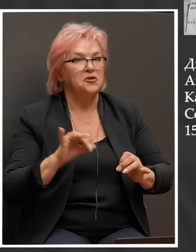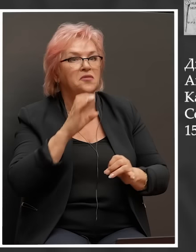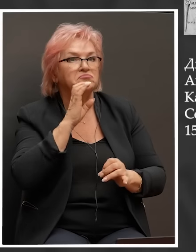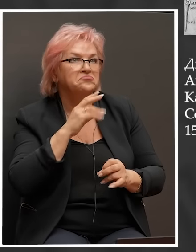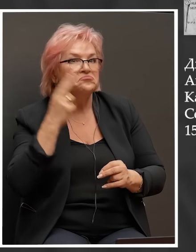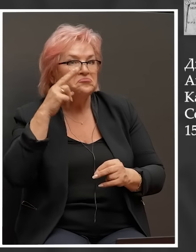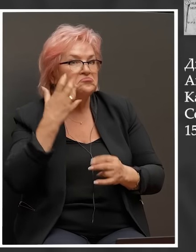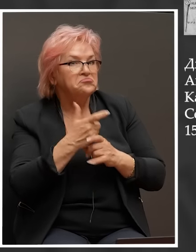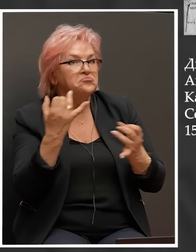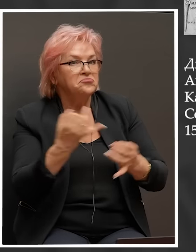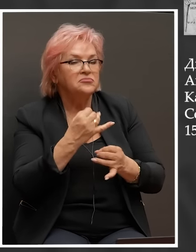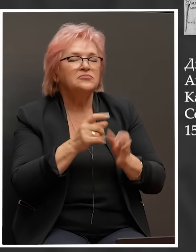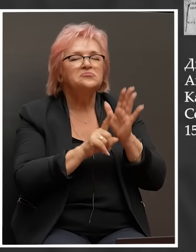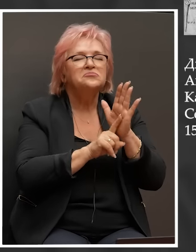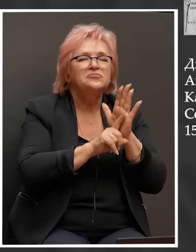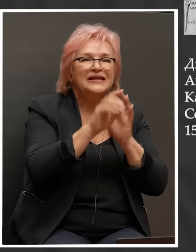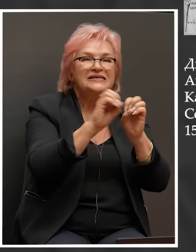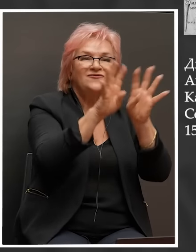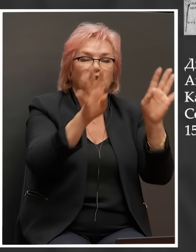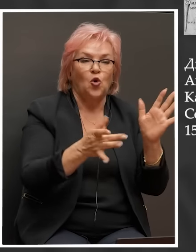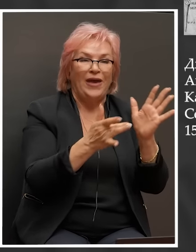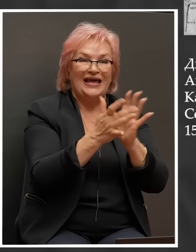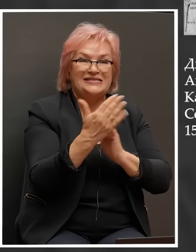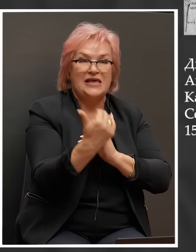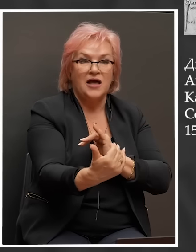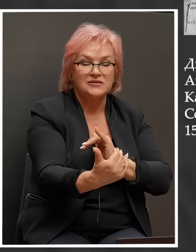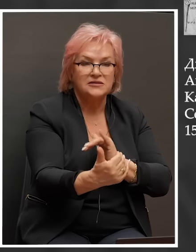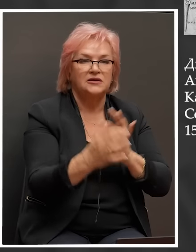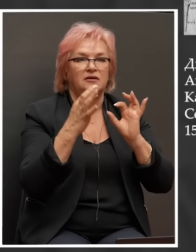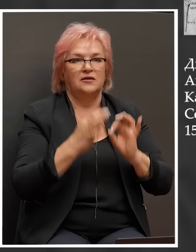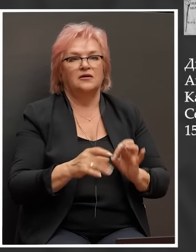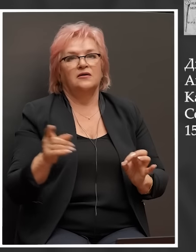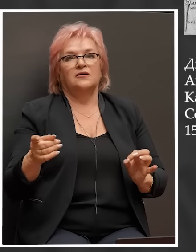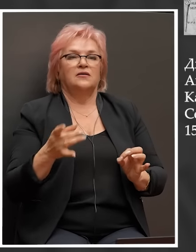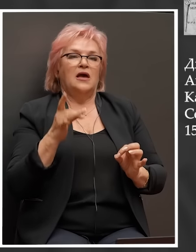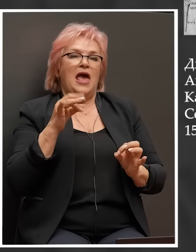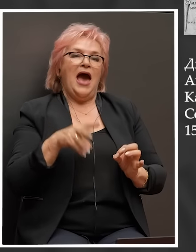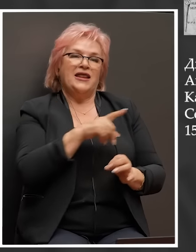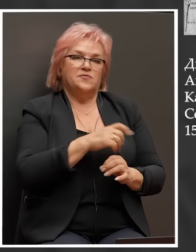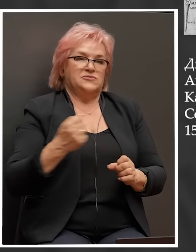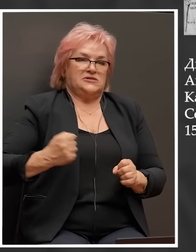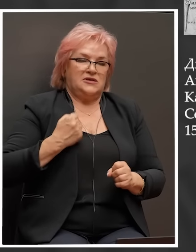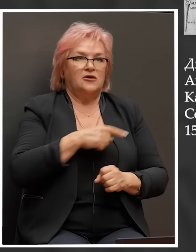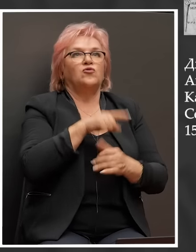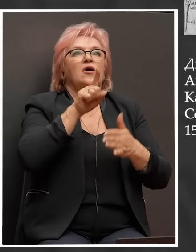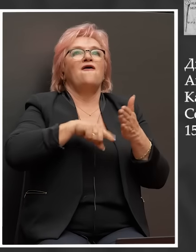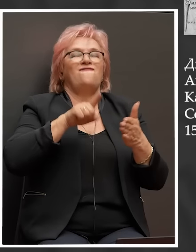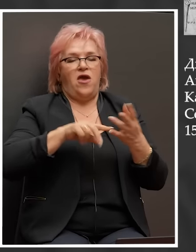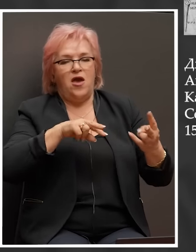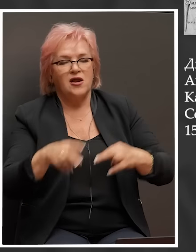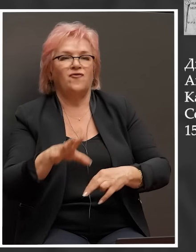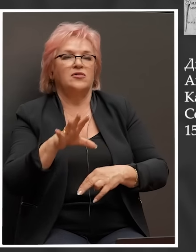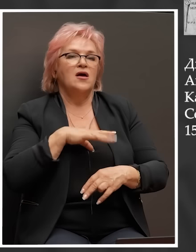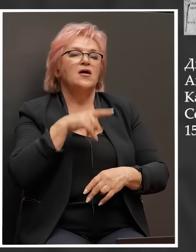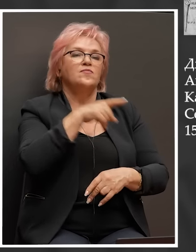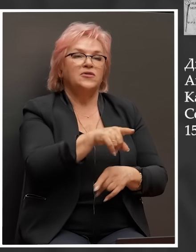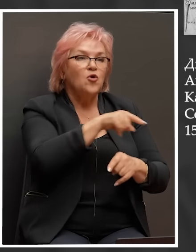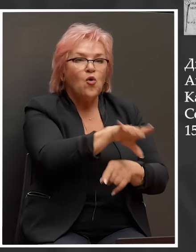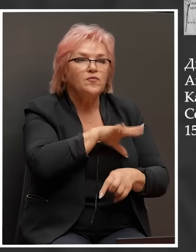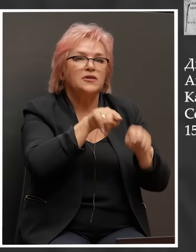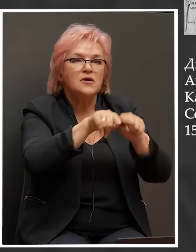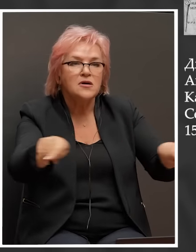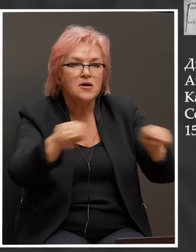дяденька, разумеется, раннехристианский святой, разумеется, римский легионер, разумеется, уверовал, разумеется, был приговорен,